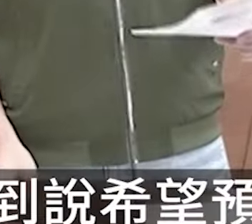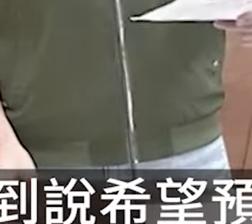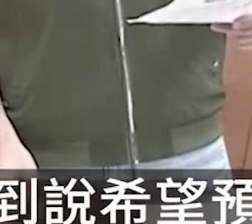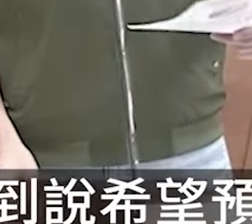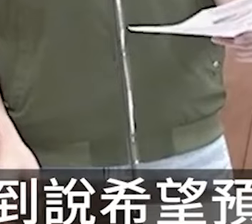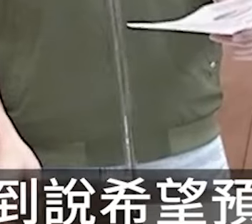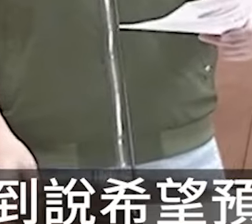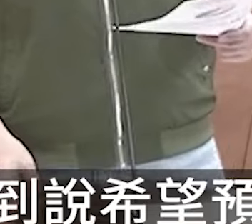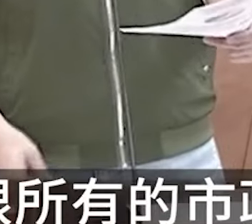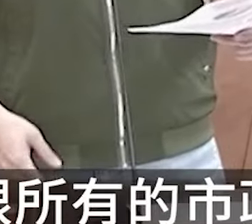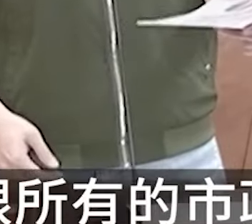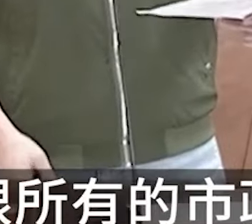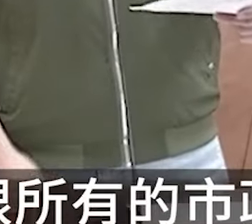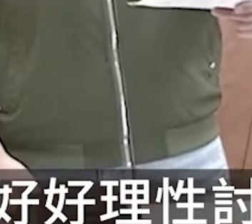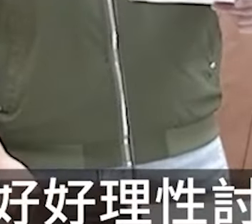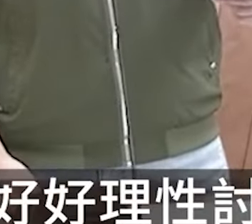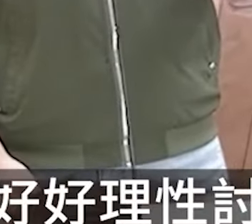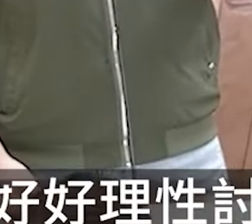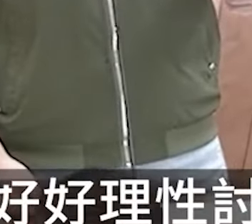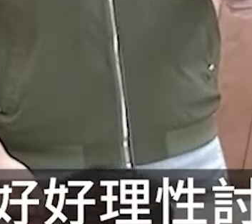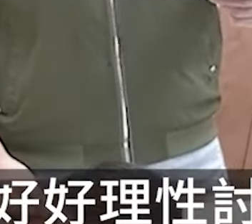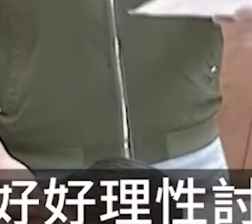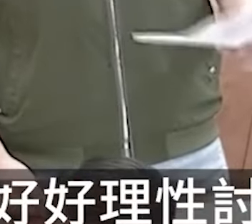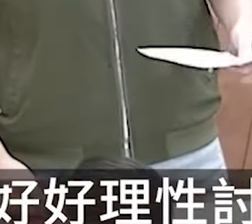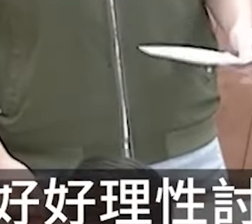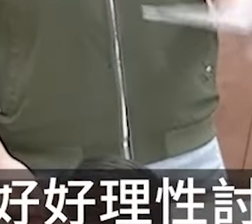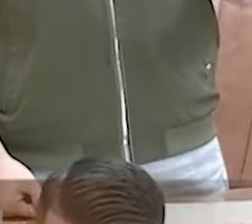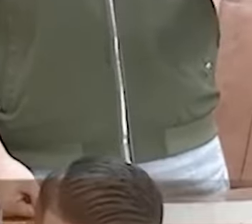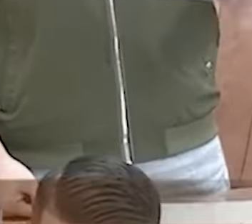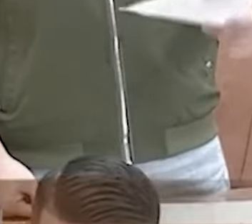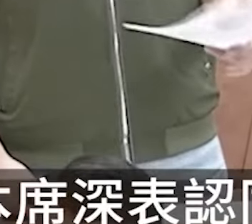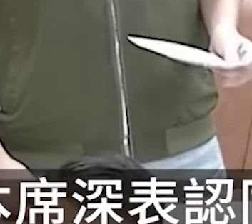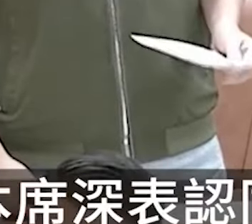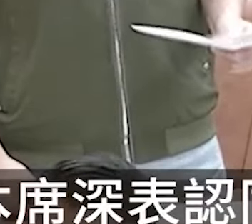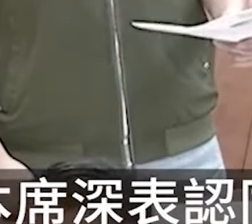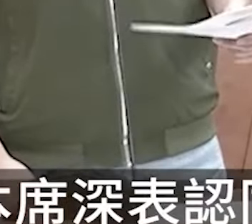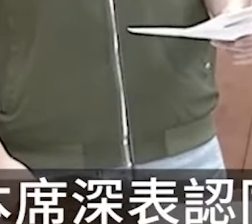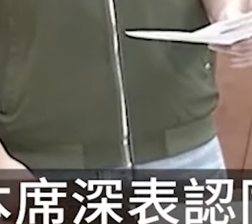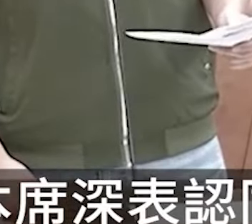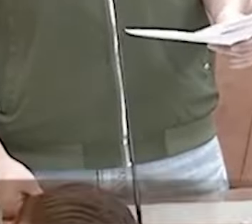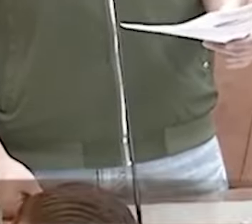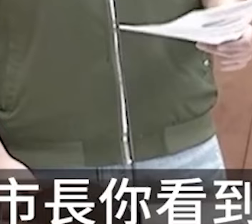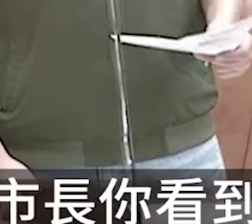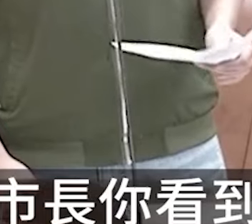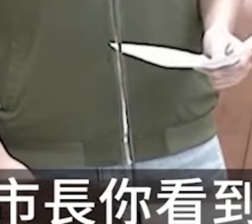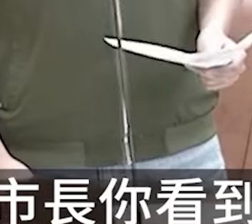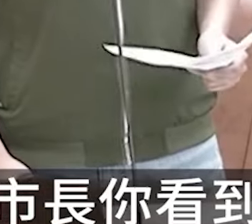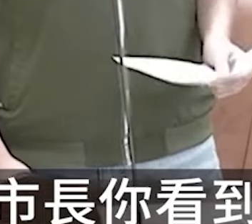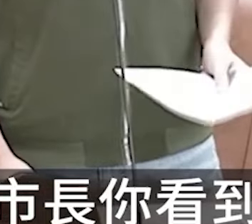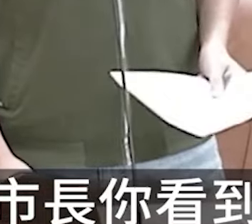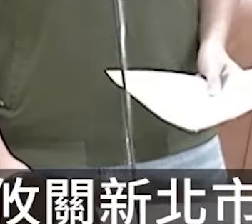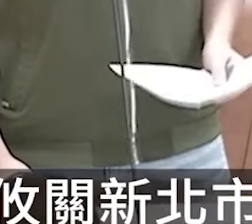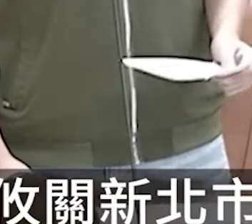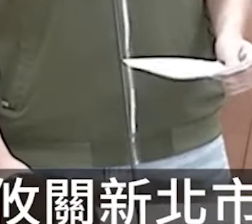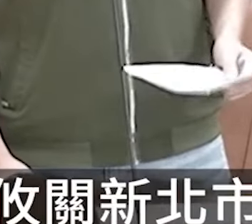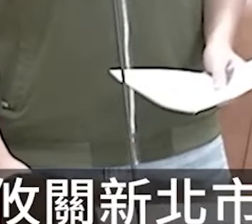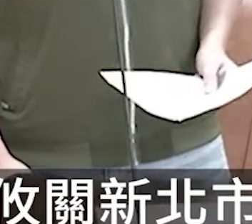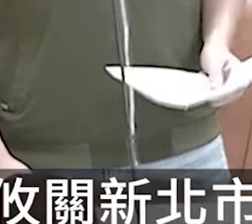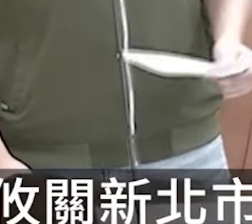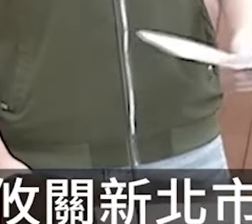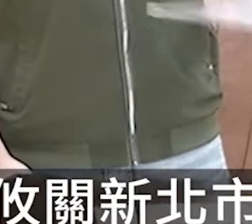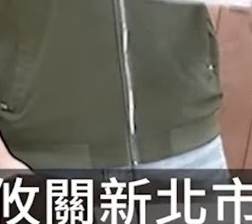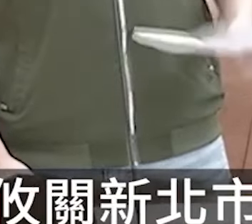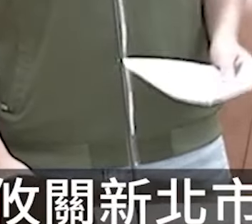有提到说希望预算啊，跟所有的市政大家好好理性讨论嘛，本席深表认同。那市长，你看到了这个攸